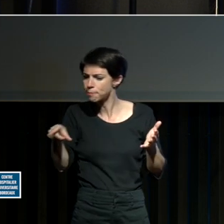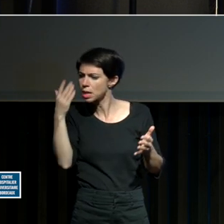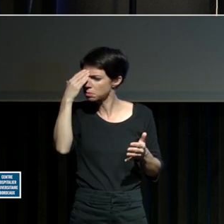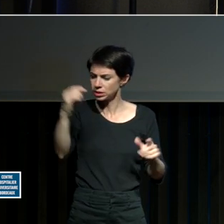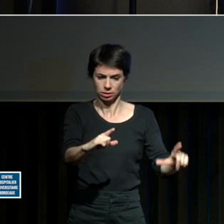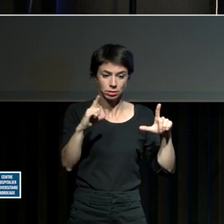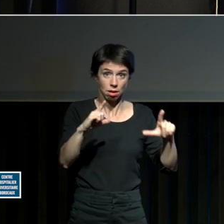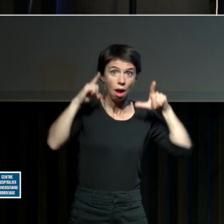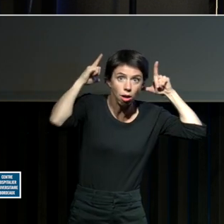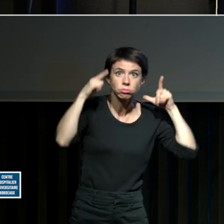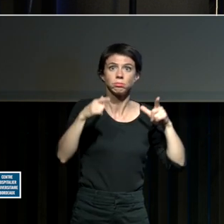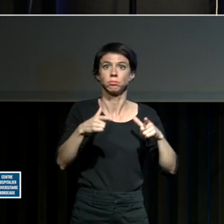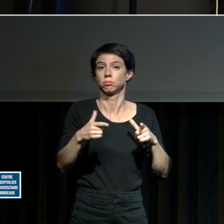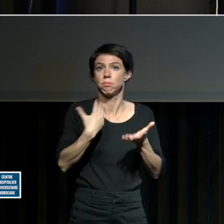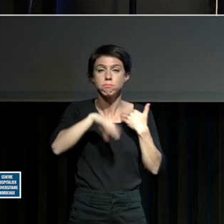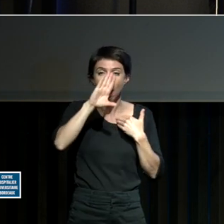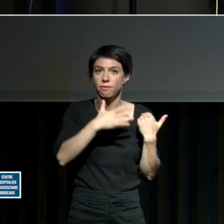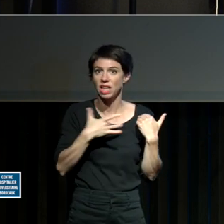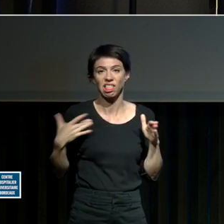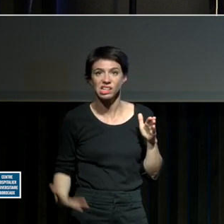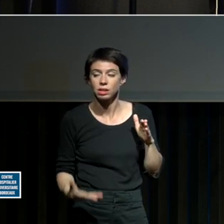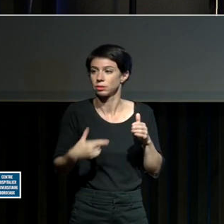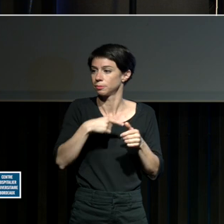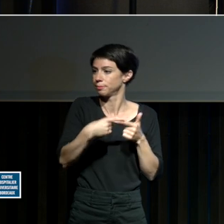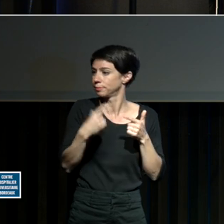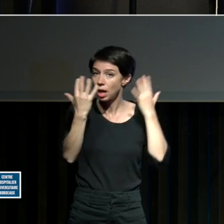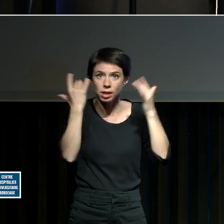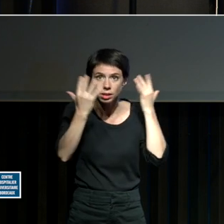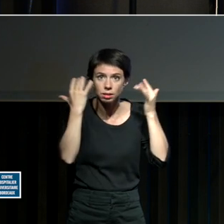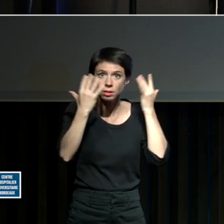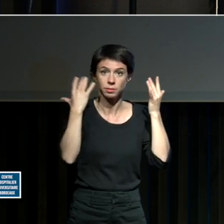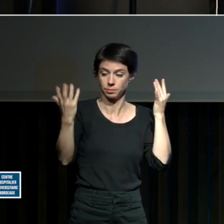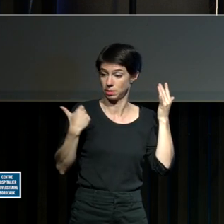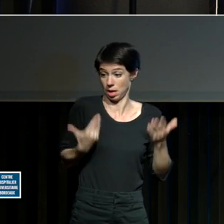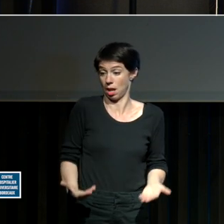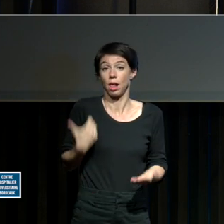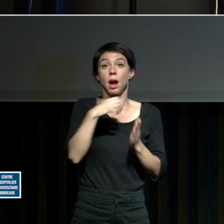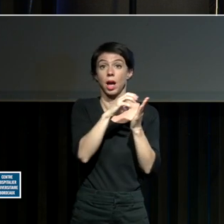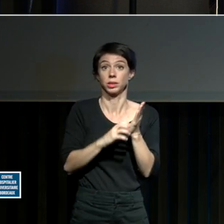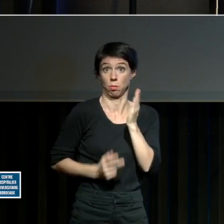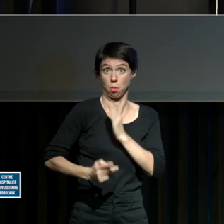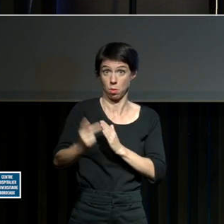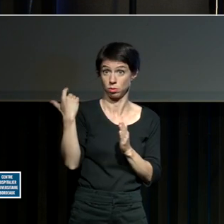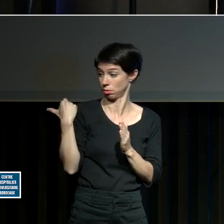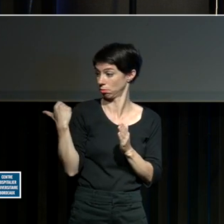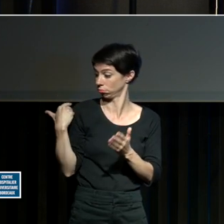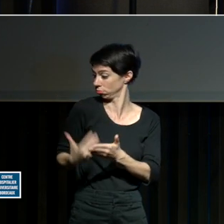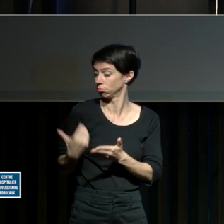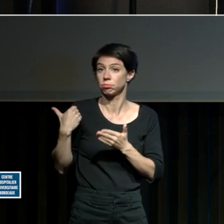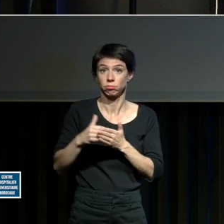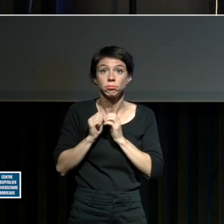excessive des écrans, avec de plus en plus d'articles sur les dernières années qui vont s'intéresser